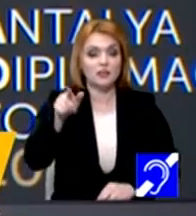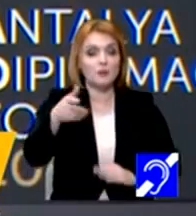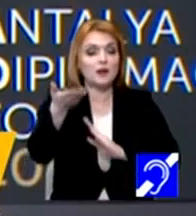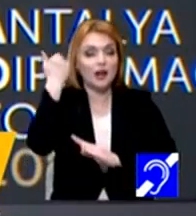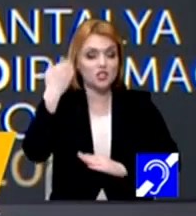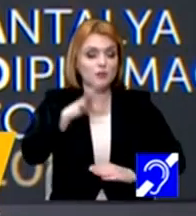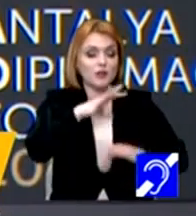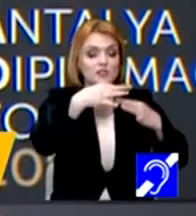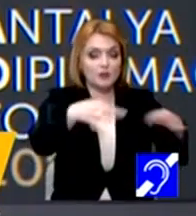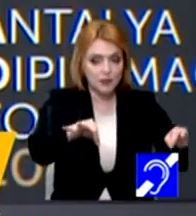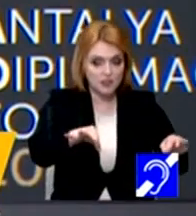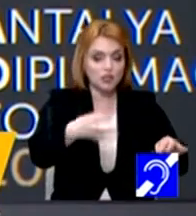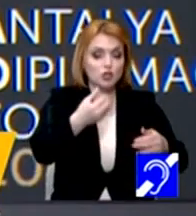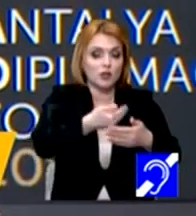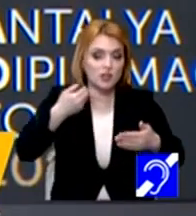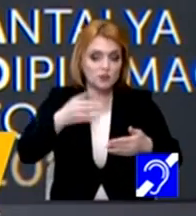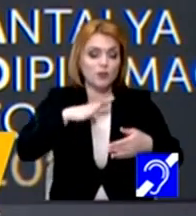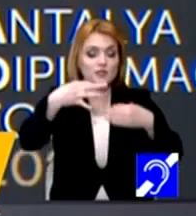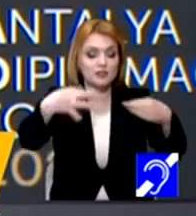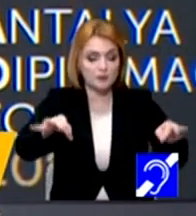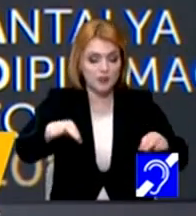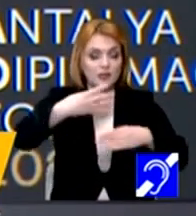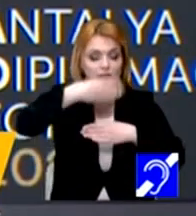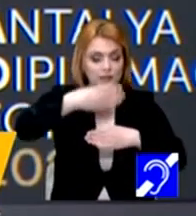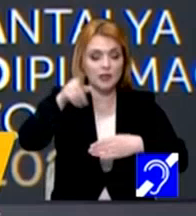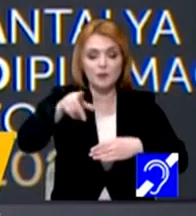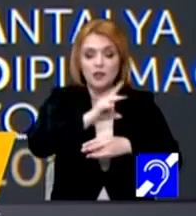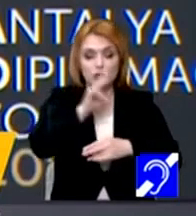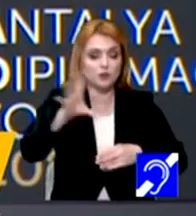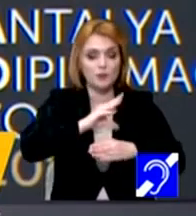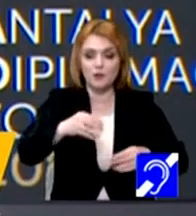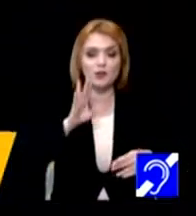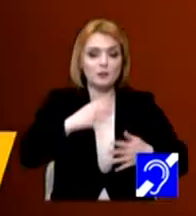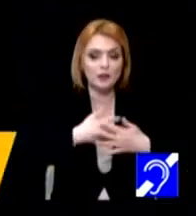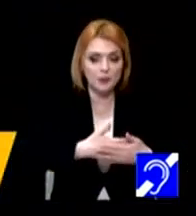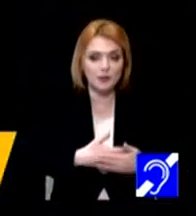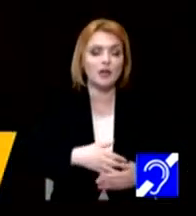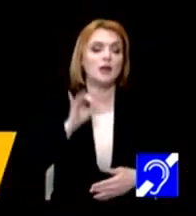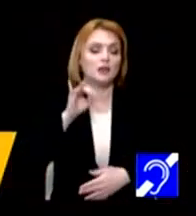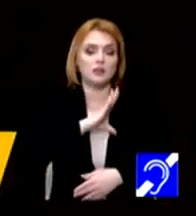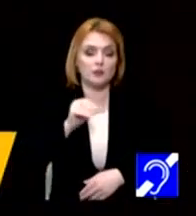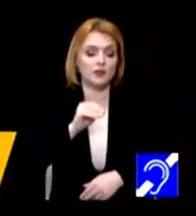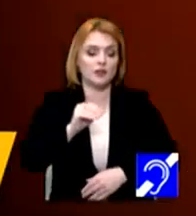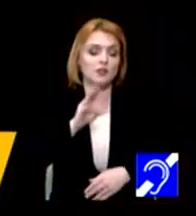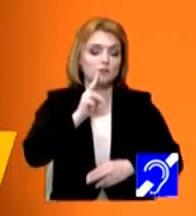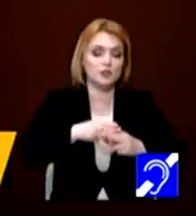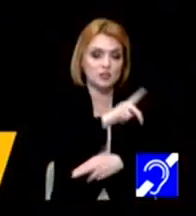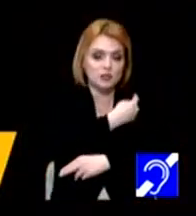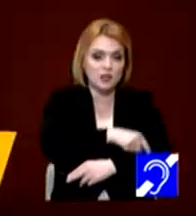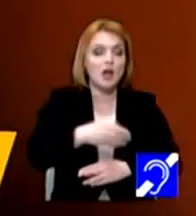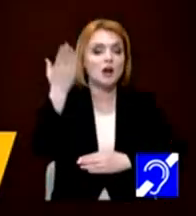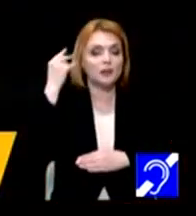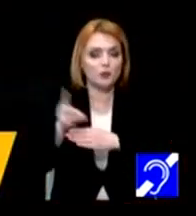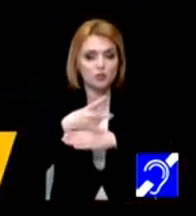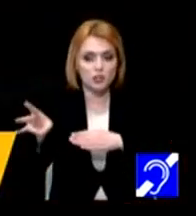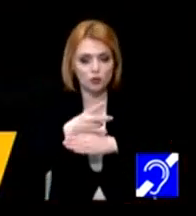всех роженец, всех медсестер, вообще весь обслуживающий персонал. Noaptea trecută, orașul Kharkov a continuat să